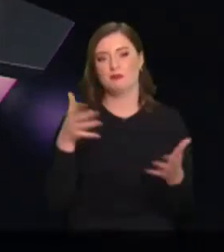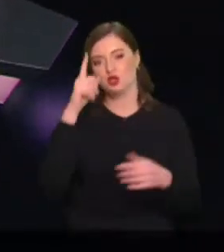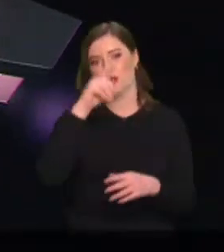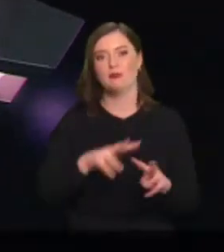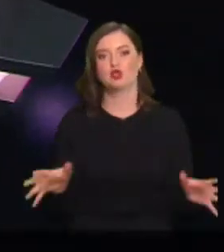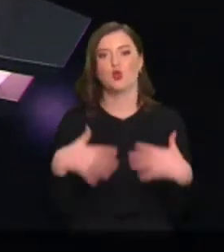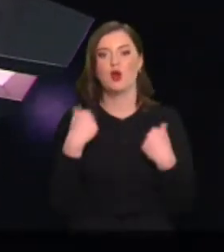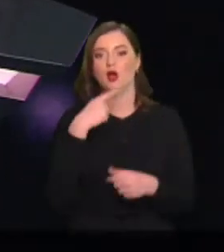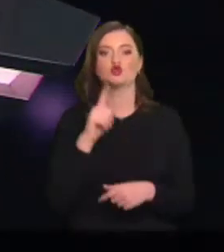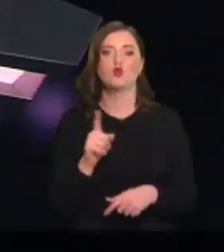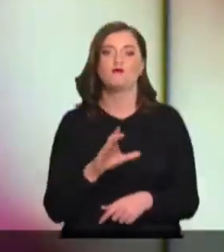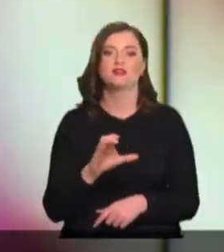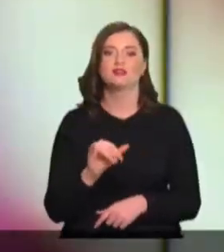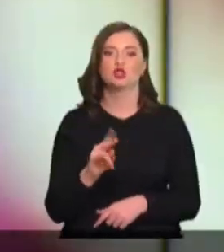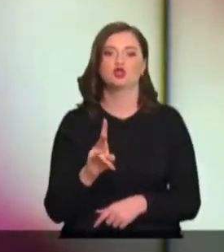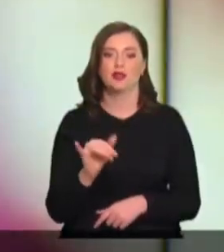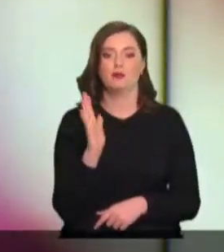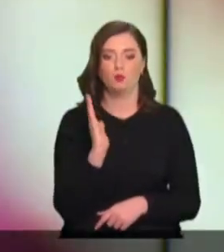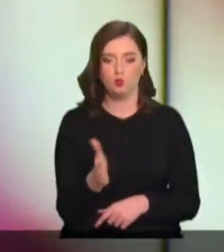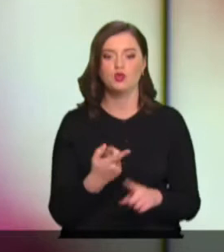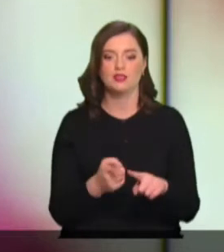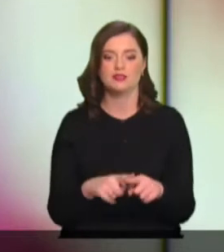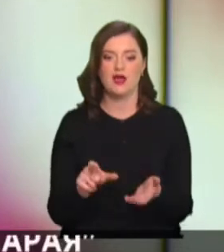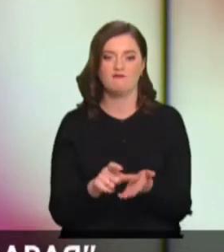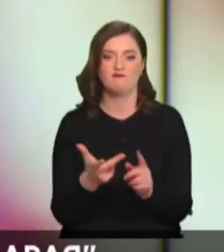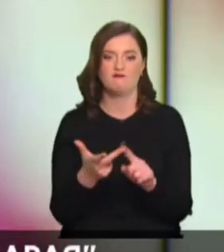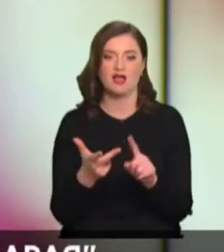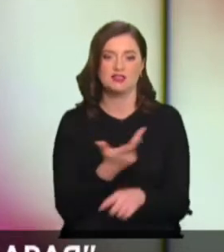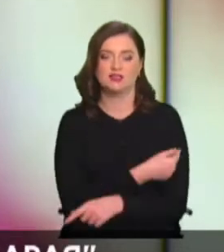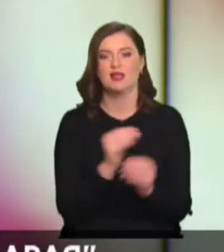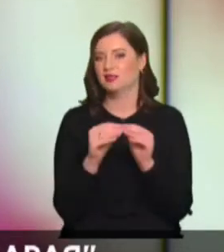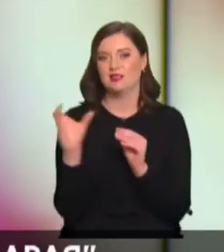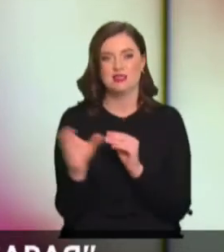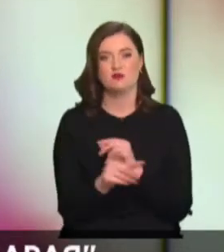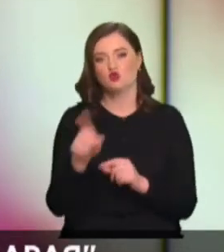здоров'я каже, що в січні. Буде в січні ця вакцина чи ні? Вам щось відомо? 10 секунд буквально.